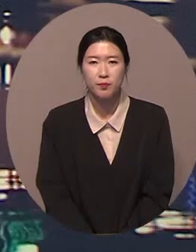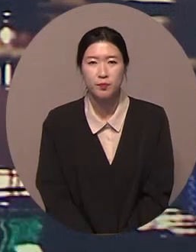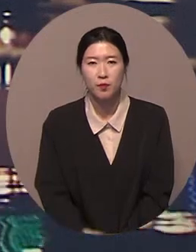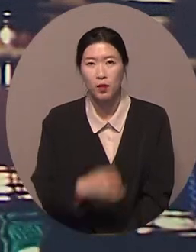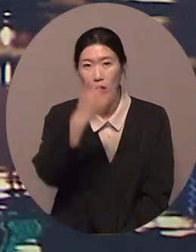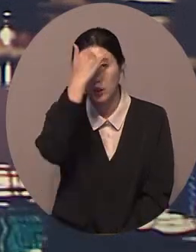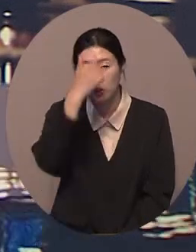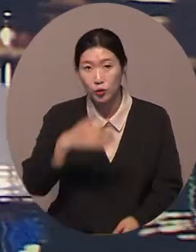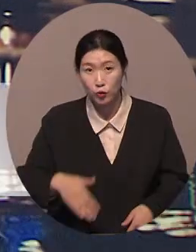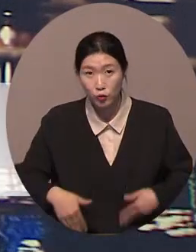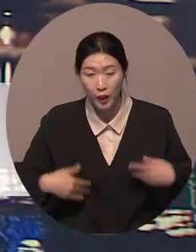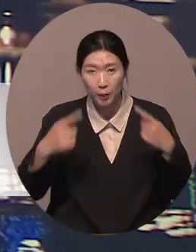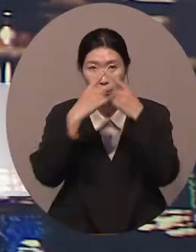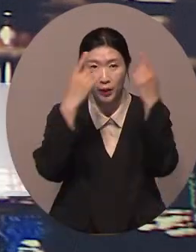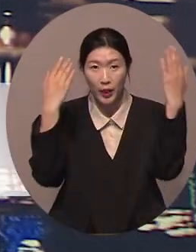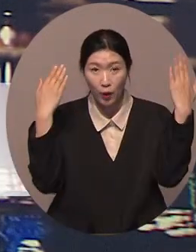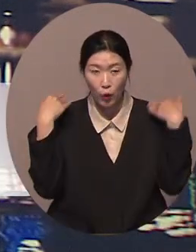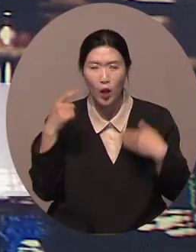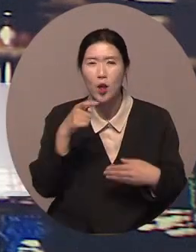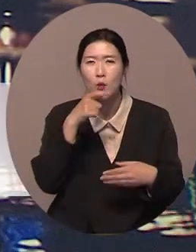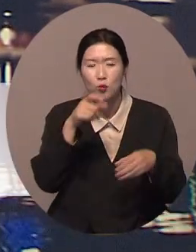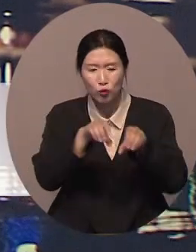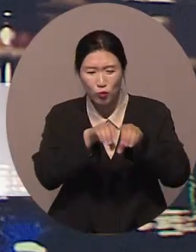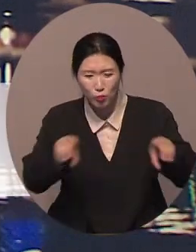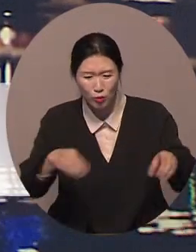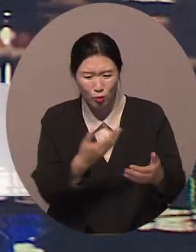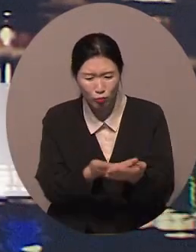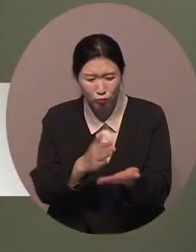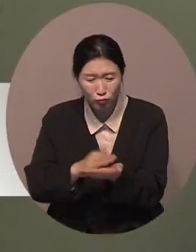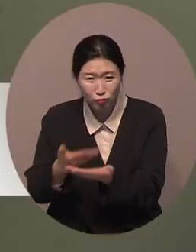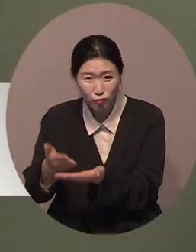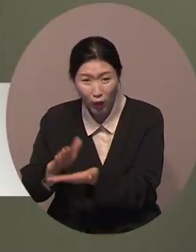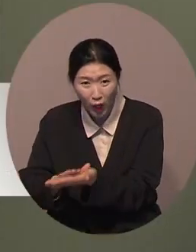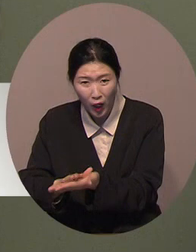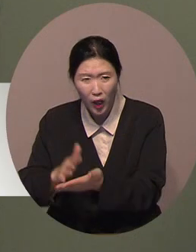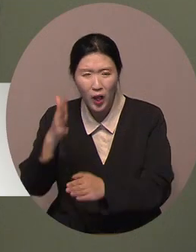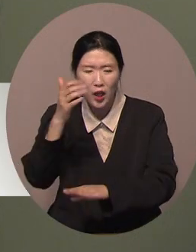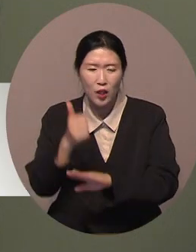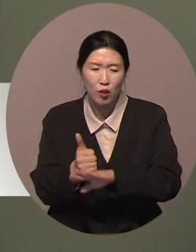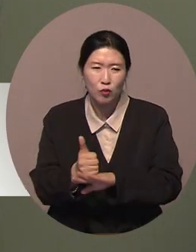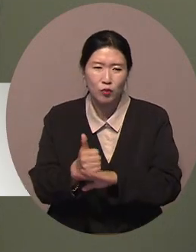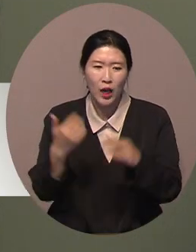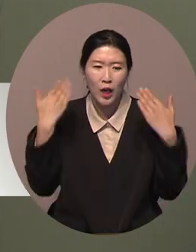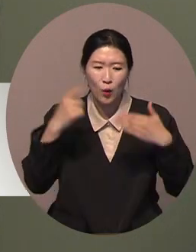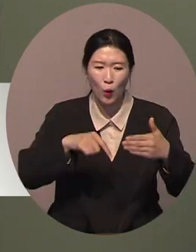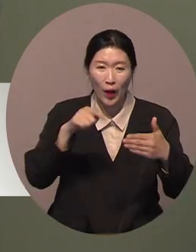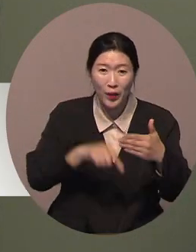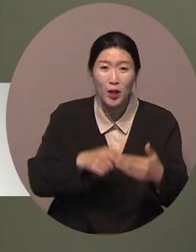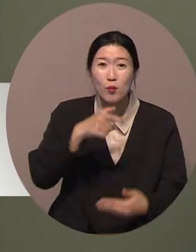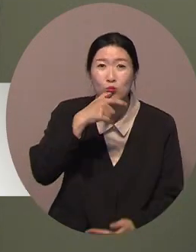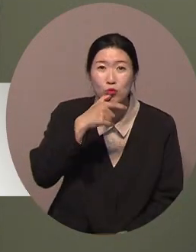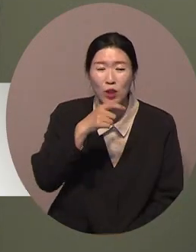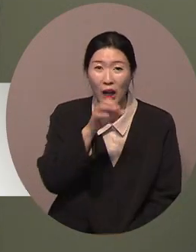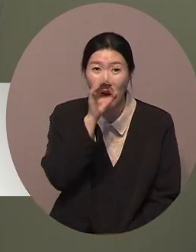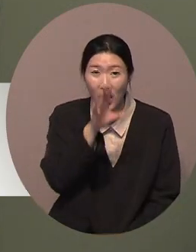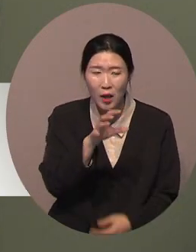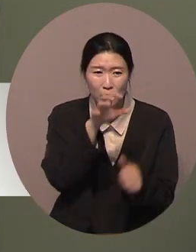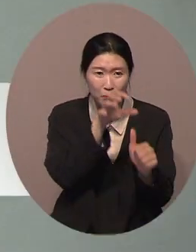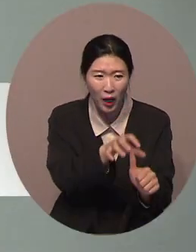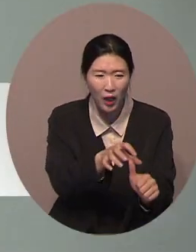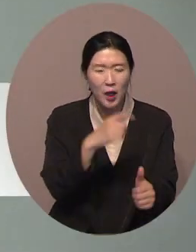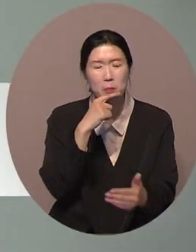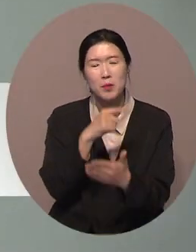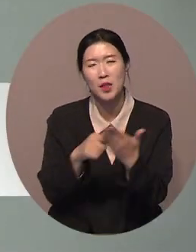충남대가 긴급 배수관 공사로 단수 조치에 나서면서 학생과 교직원 등이 식당과 화장실 등을 이용하지 못하는